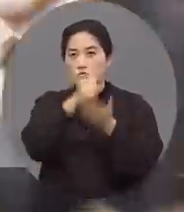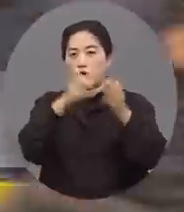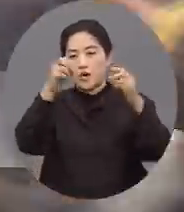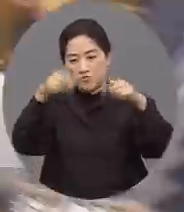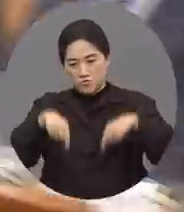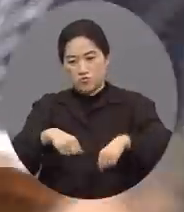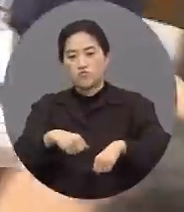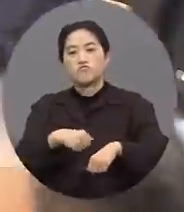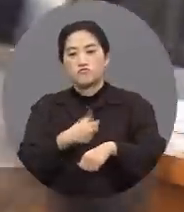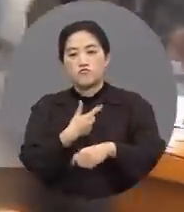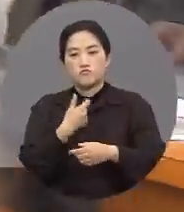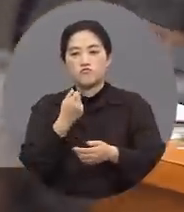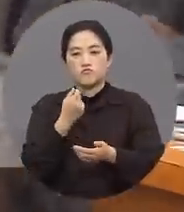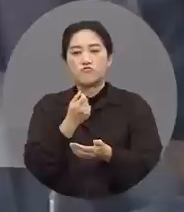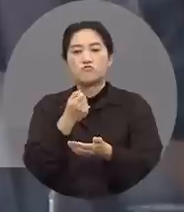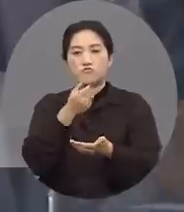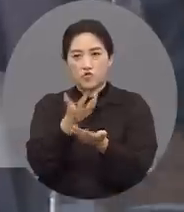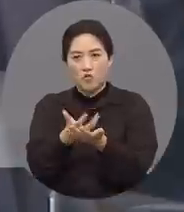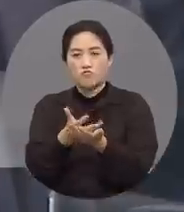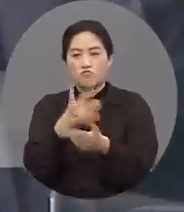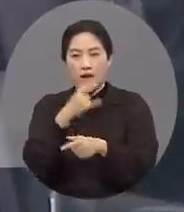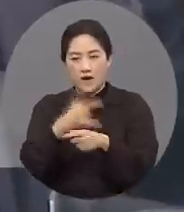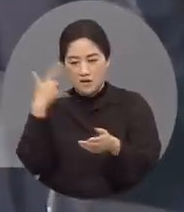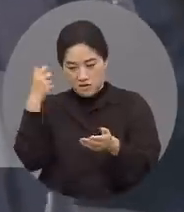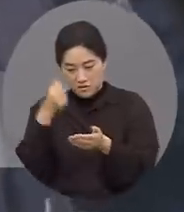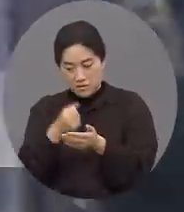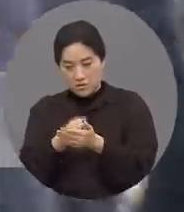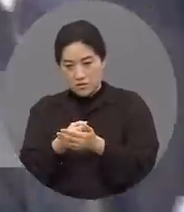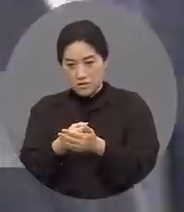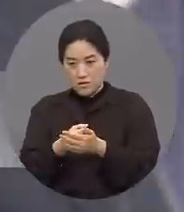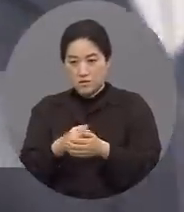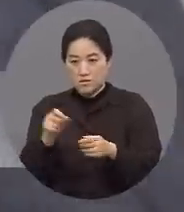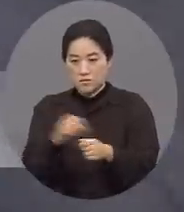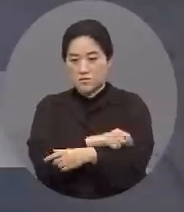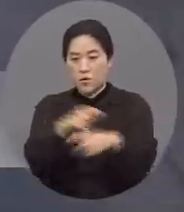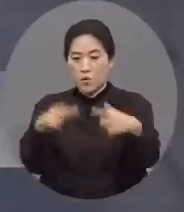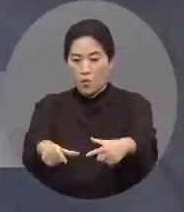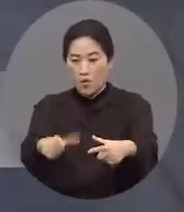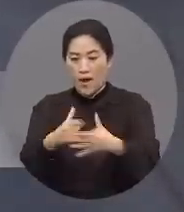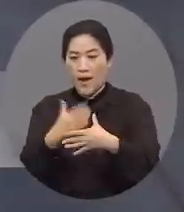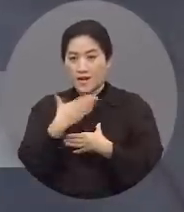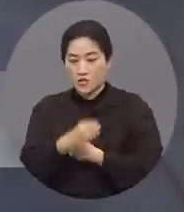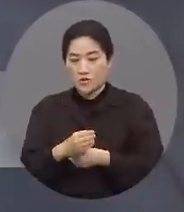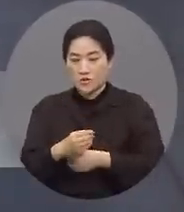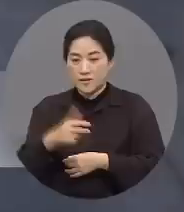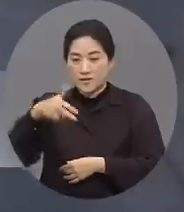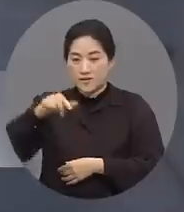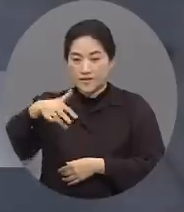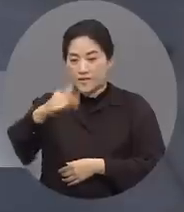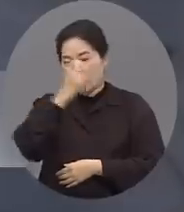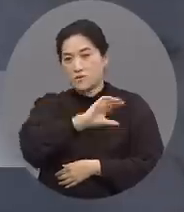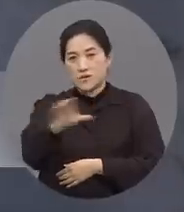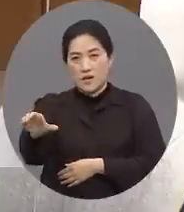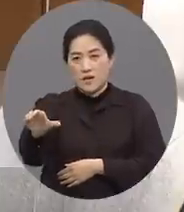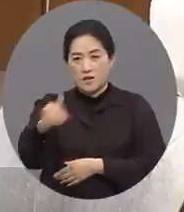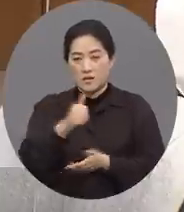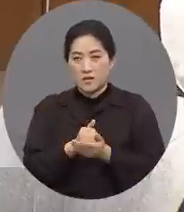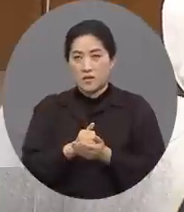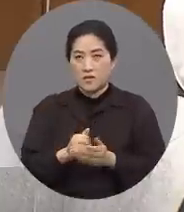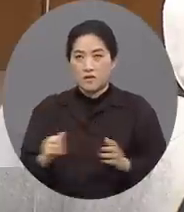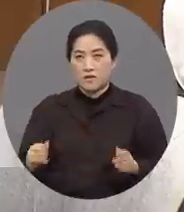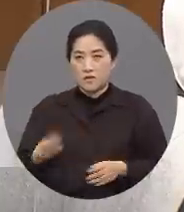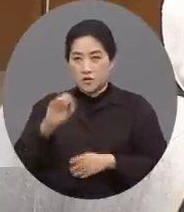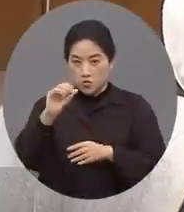처분하기로 사실상 결론 내렸습니다. 특정 지역의 안전관리는 자치경찰 업무인데 윤 청장은